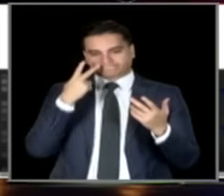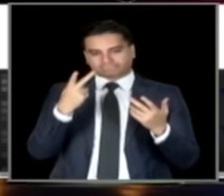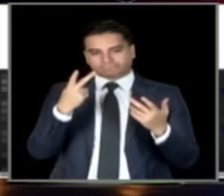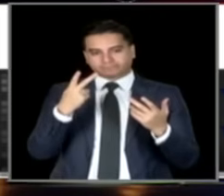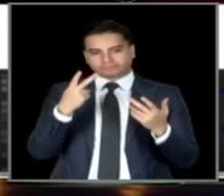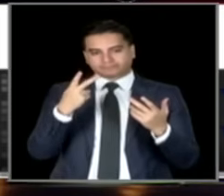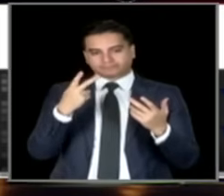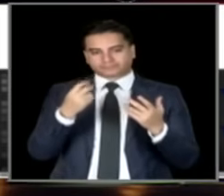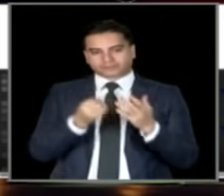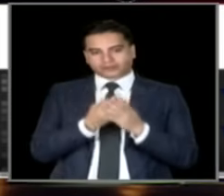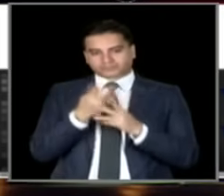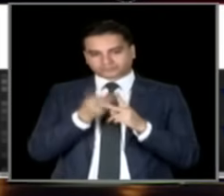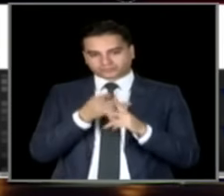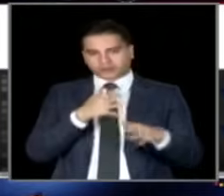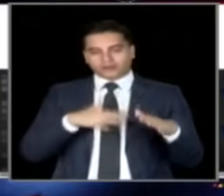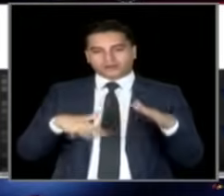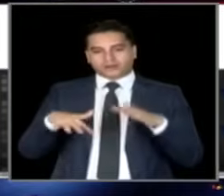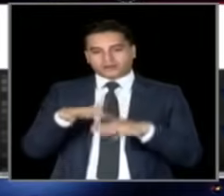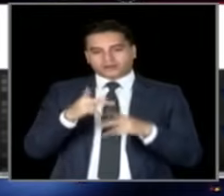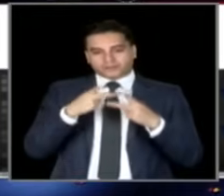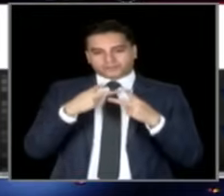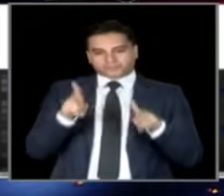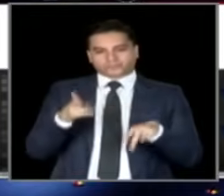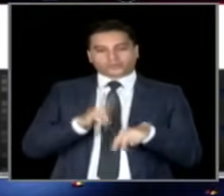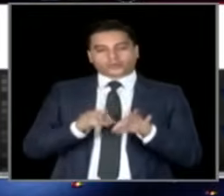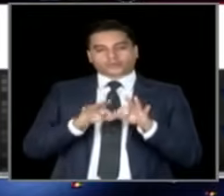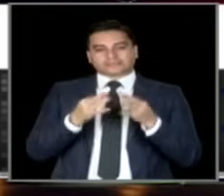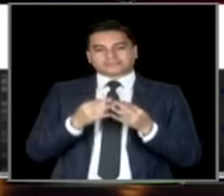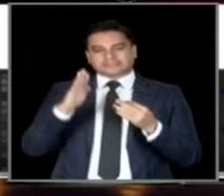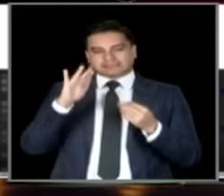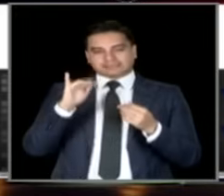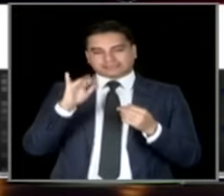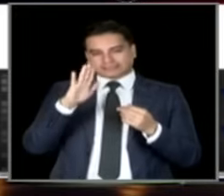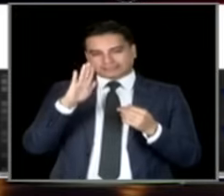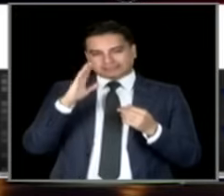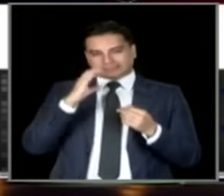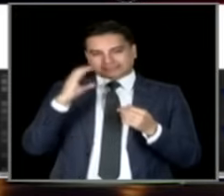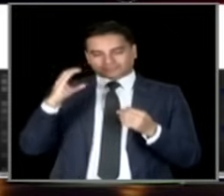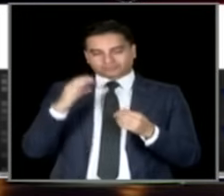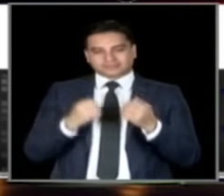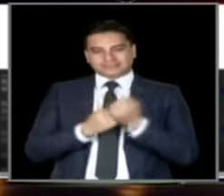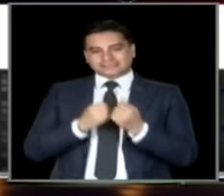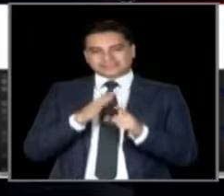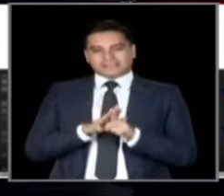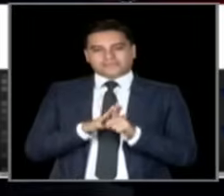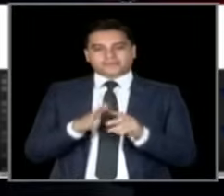لا، بعدين فجأة الجمهور بيسقف لك، وعائلة السيسي بتسقف لك كلها، بيستعدوا لعباقرة عائلات بقوة.